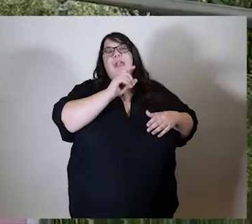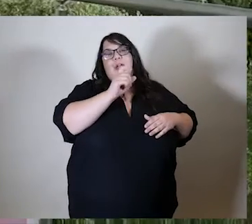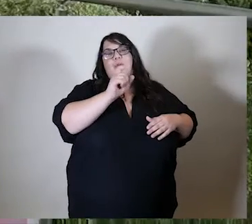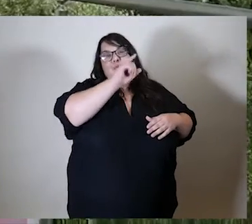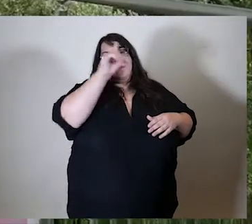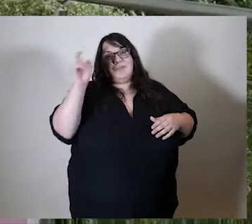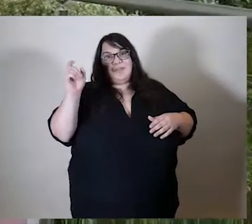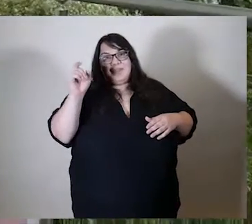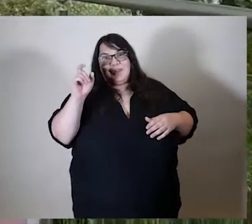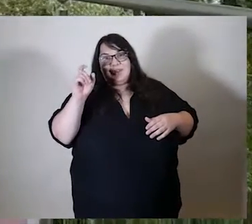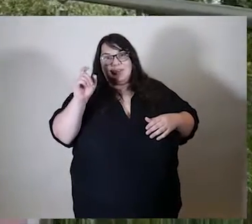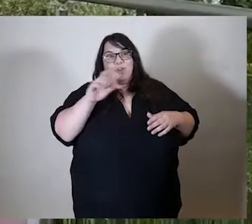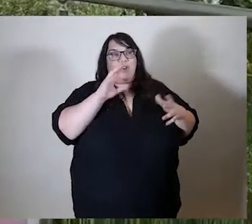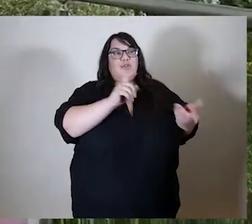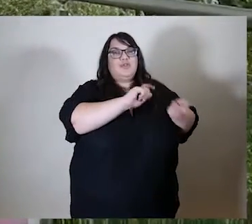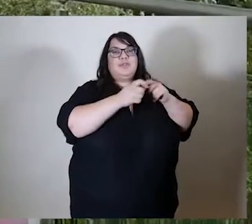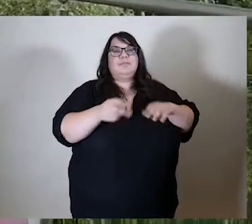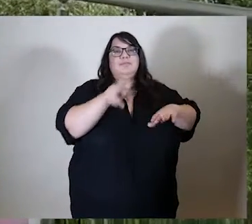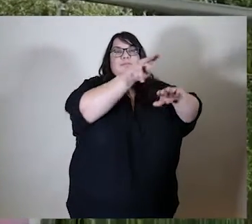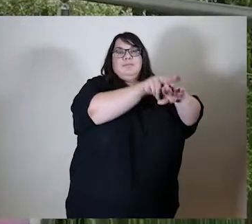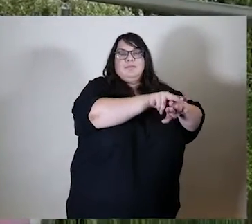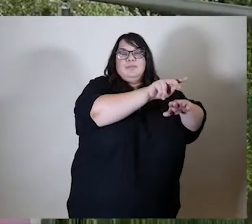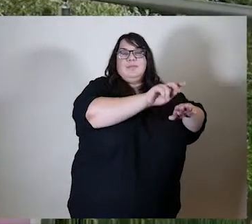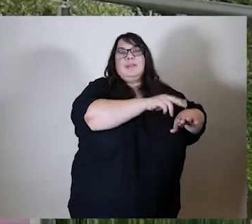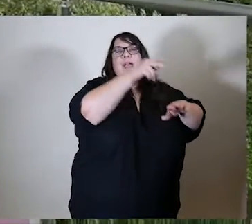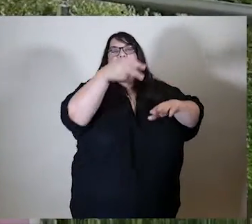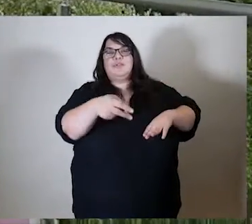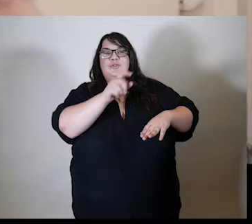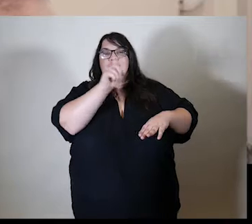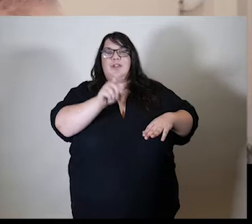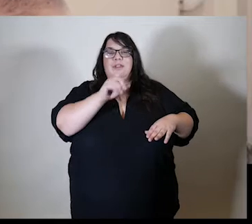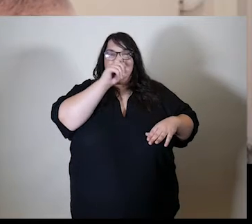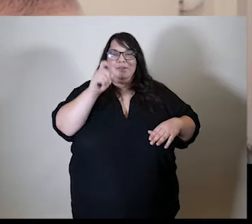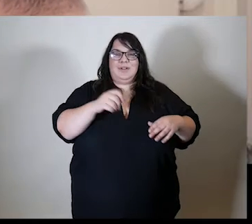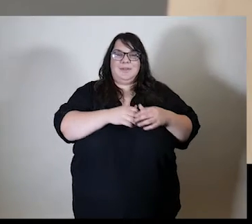έχουν να αντιμετωπίσουν μετά το τέλος της νοσηλείας τους και την αποκατάστασή τους.